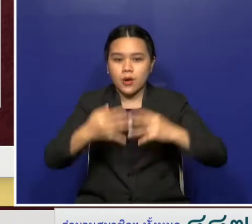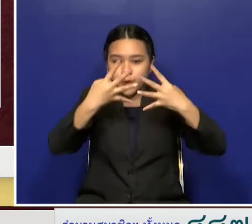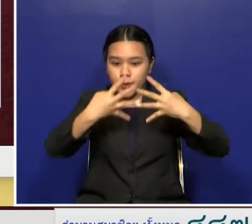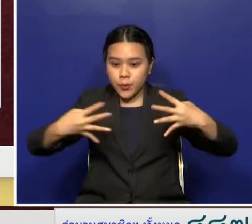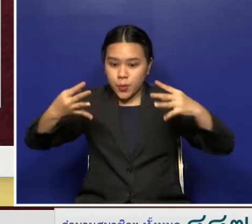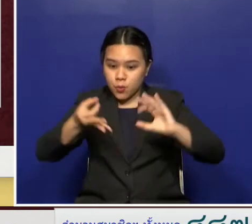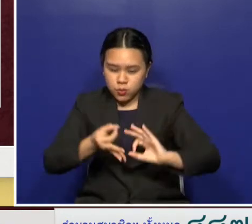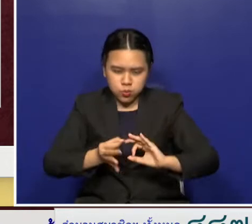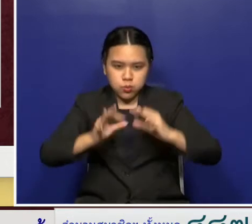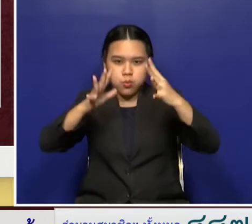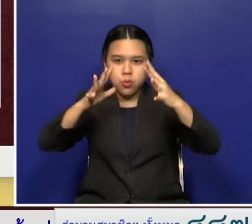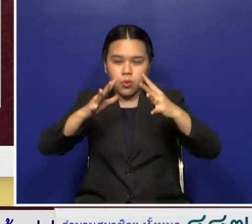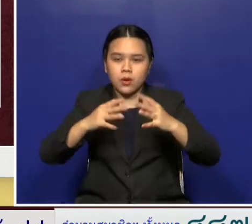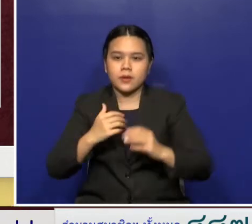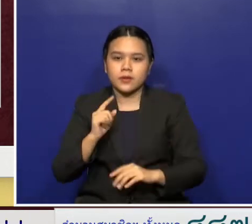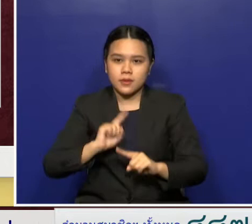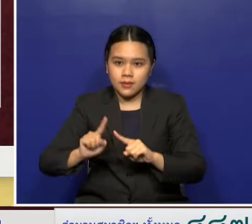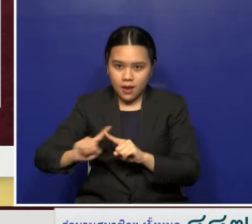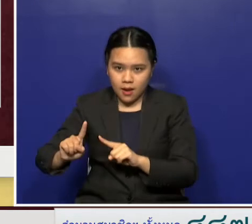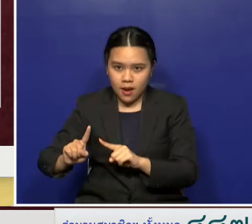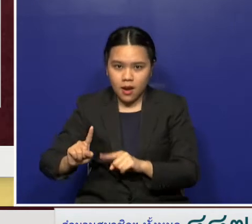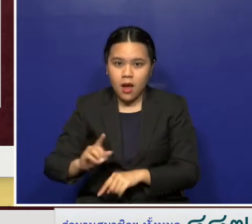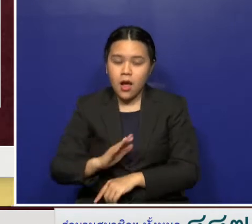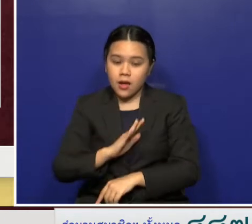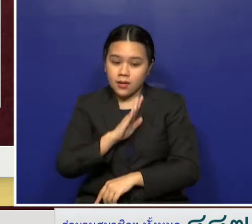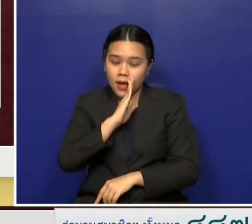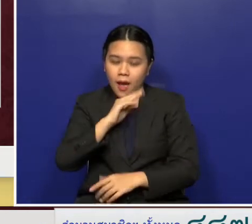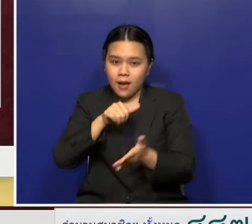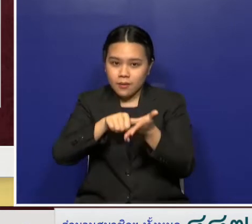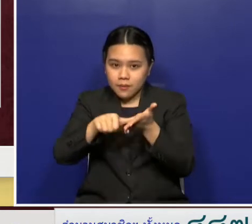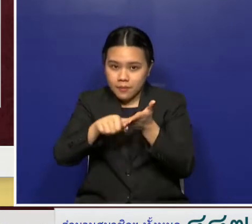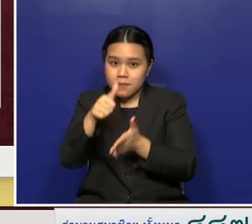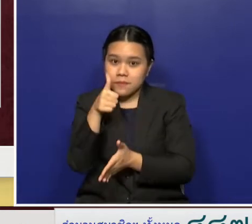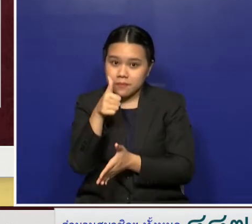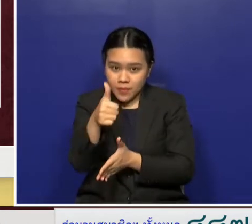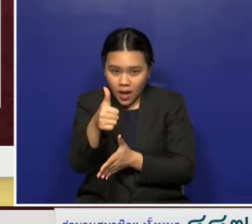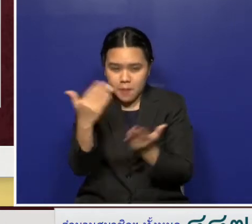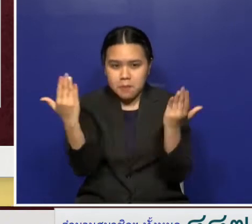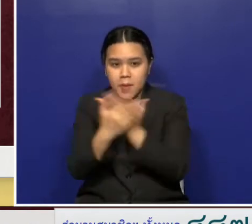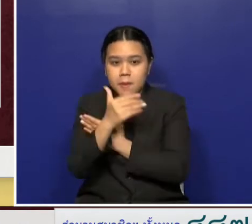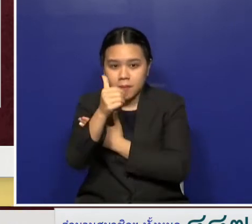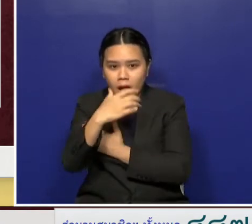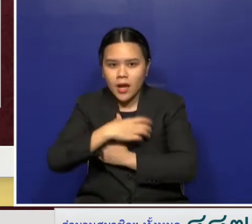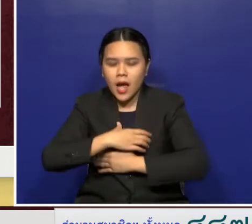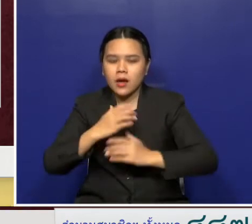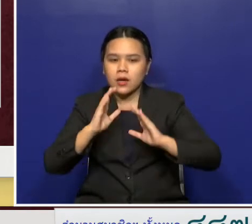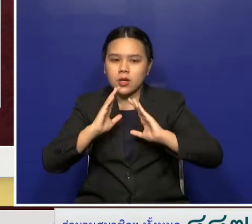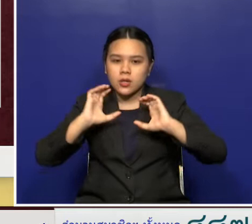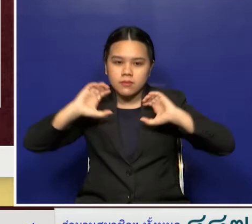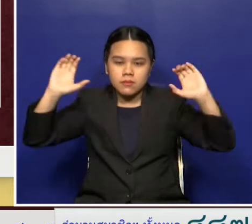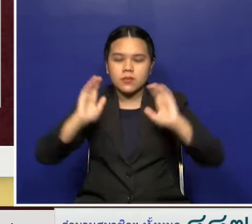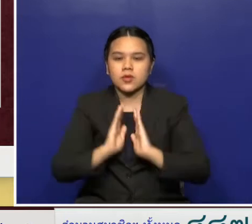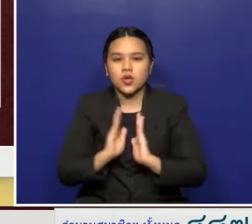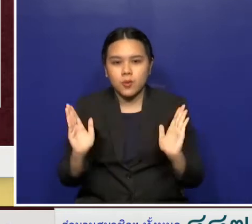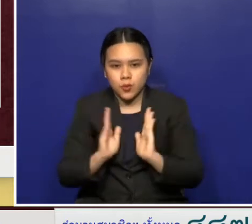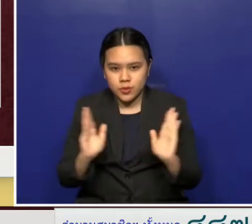ท่านจะเหนว่าตรงนี้นั้นถ้าแก้ขายได้ก็จะขอบคุณทางรัฐบาลโดยจำพย่งการ